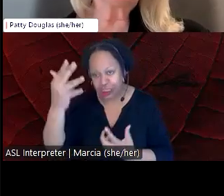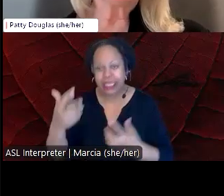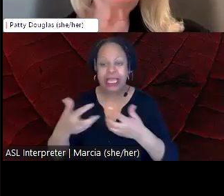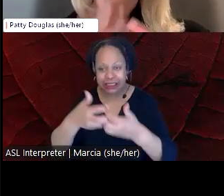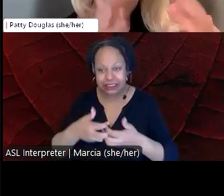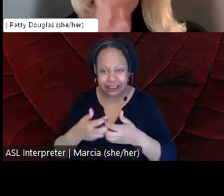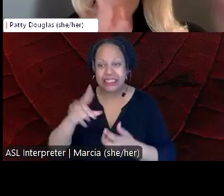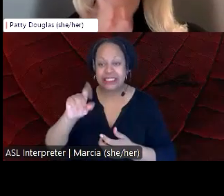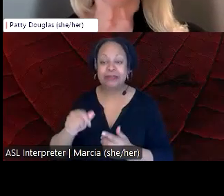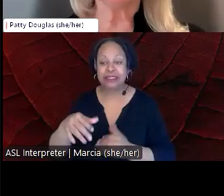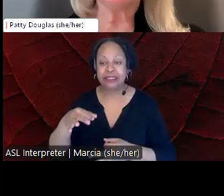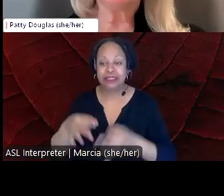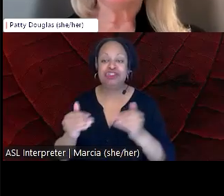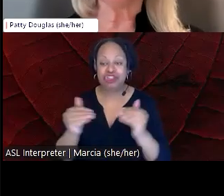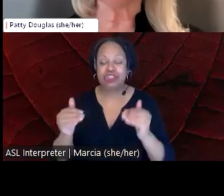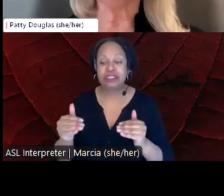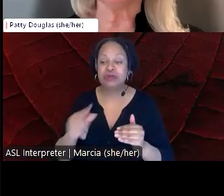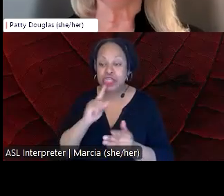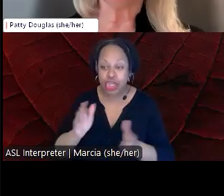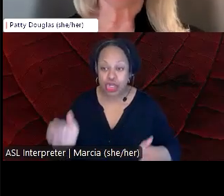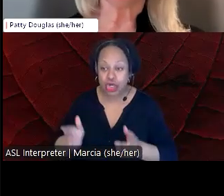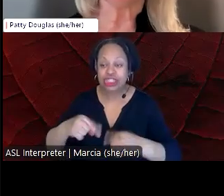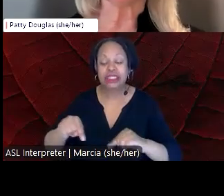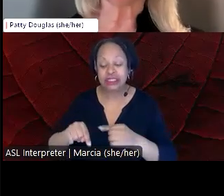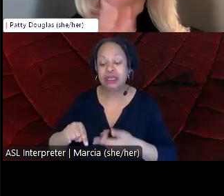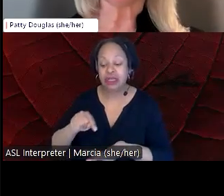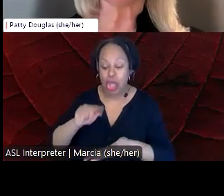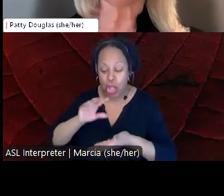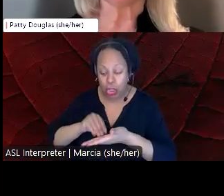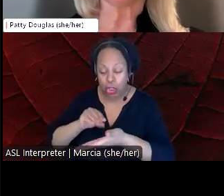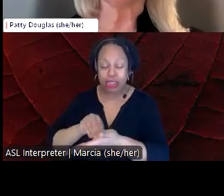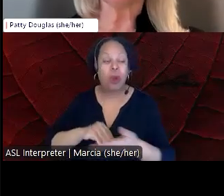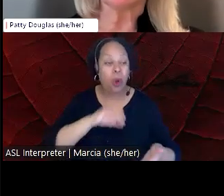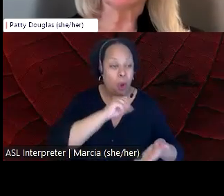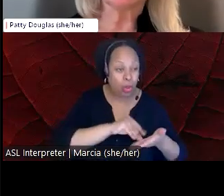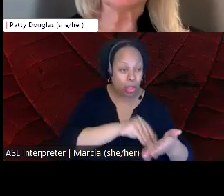décolonisation, l'intersectionnalité et la justice nous encouragent à désapprendre